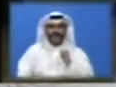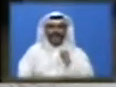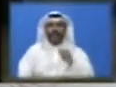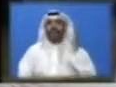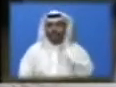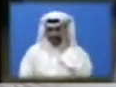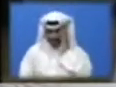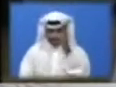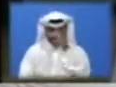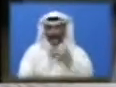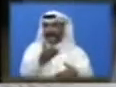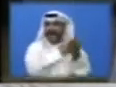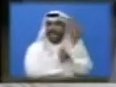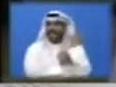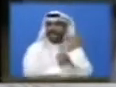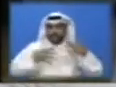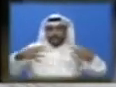الذين عرفوا ومنذ القدم